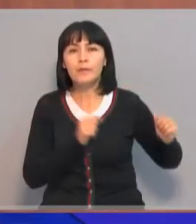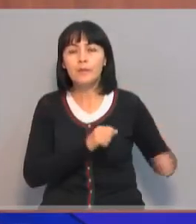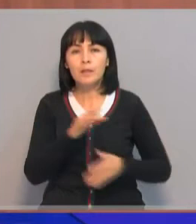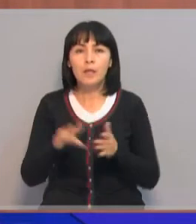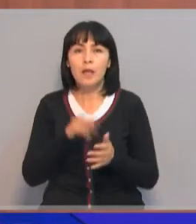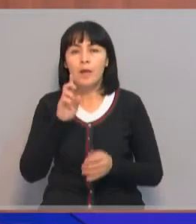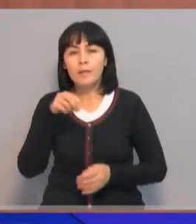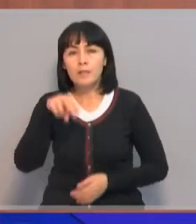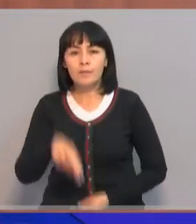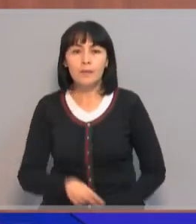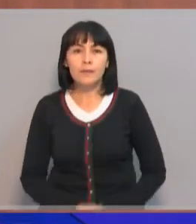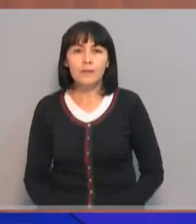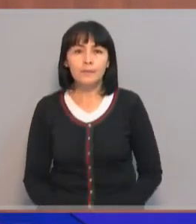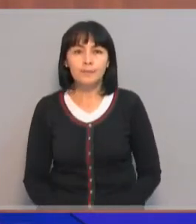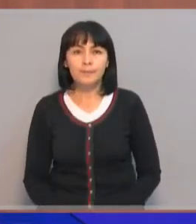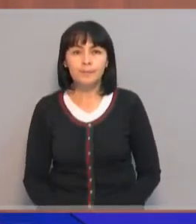города Бакытжан Пазилов.